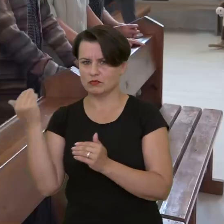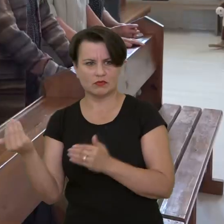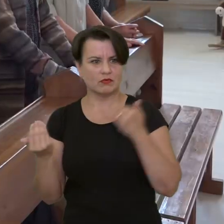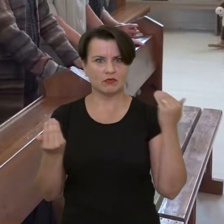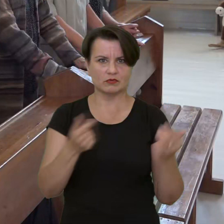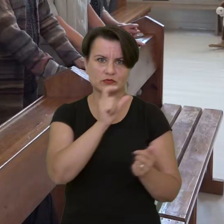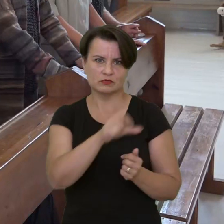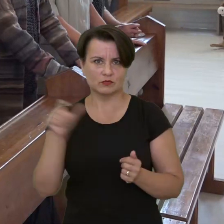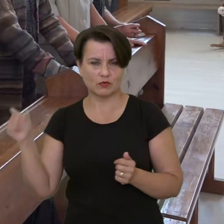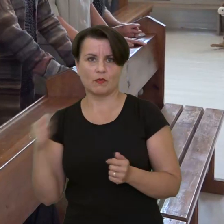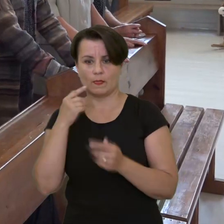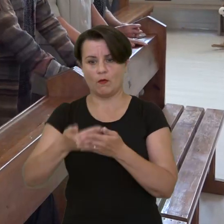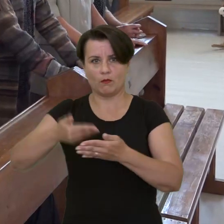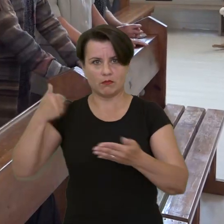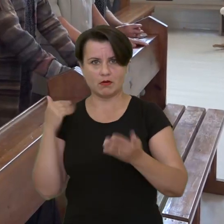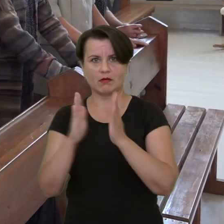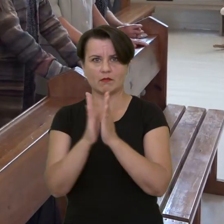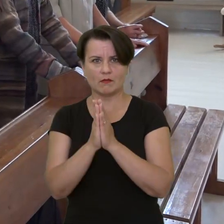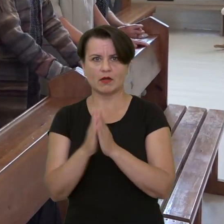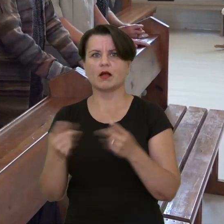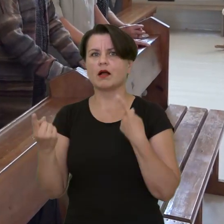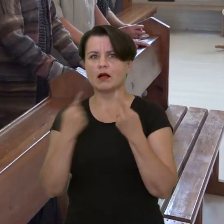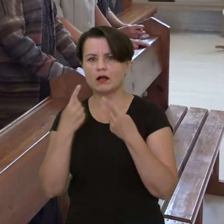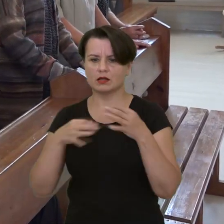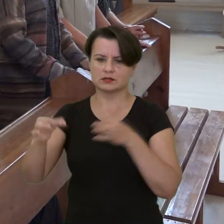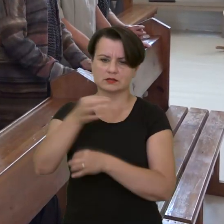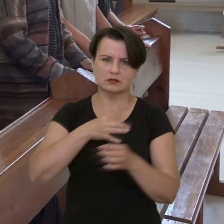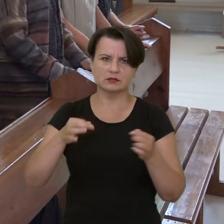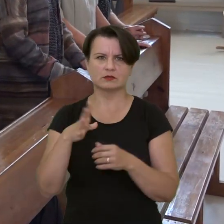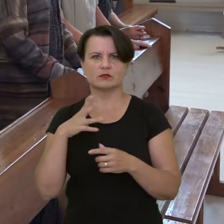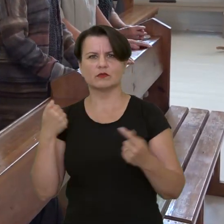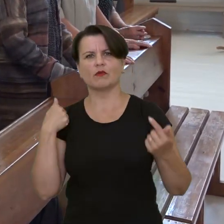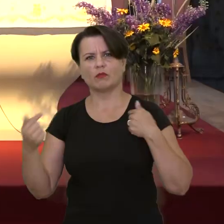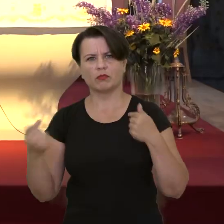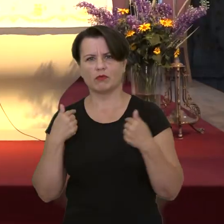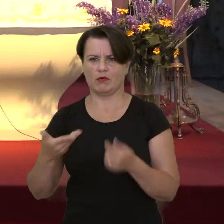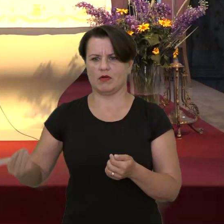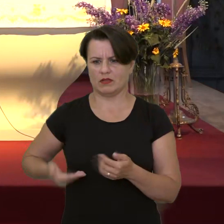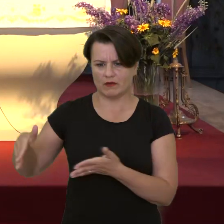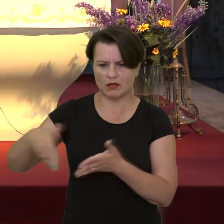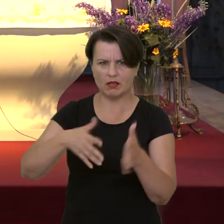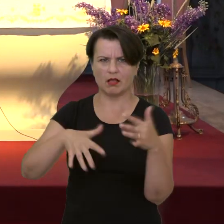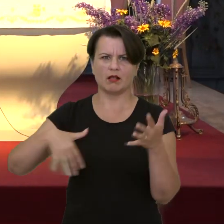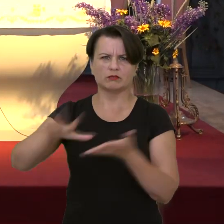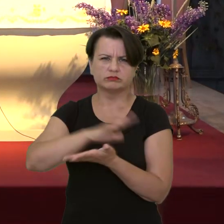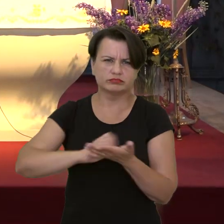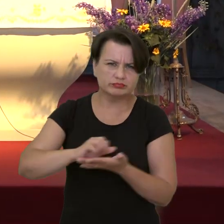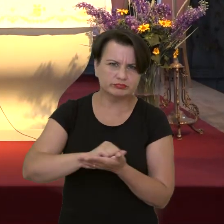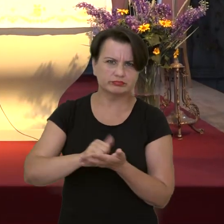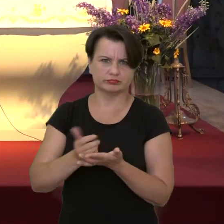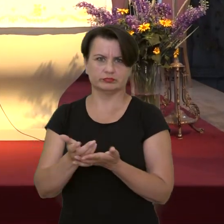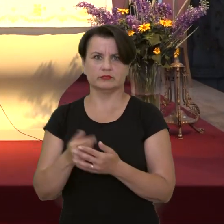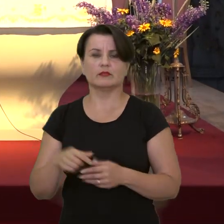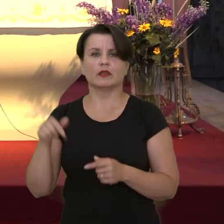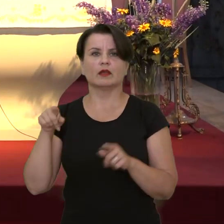o prieš pamaldas vyksta pokalbiai apie patirtas nuoskaudas, gyvenimo sunkumus ar klystkelius. Švento Juozapo